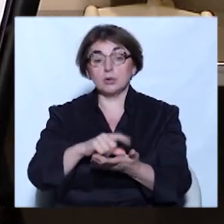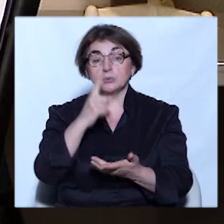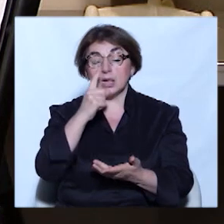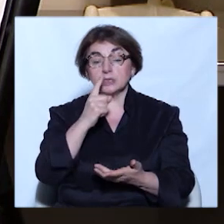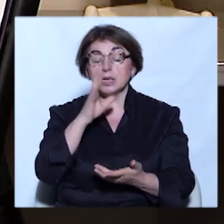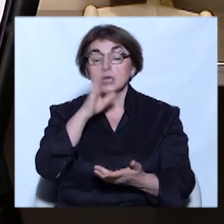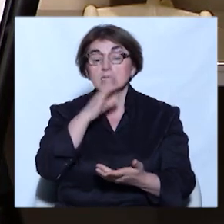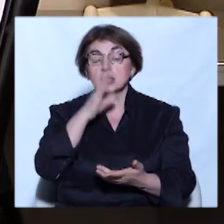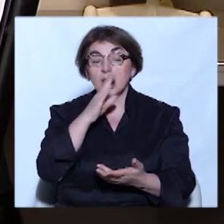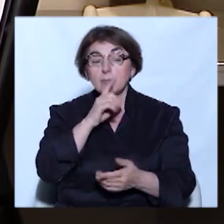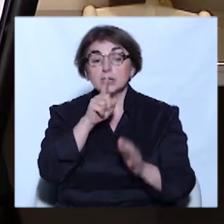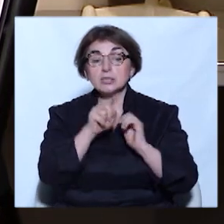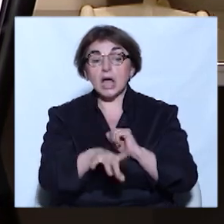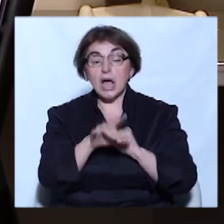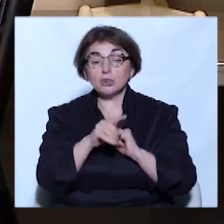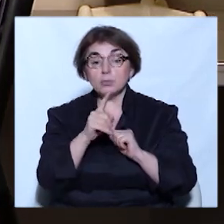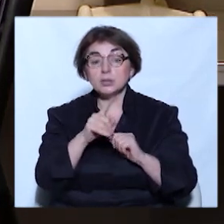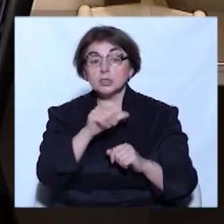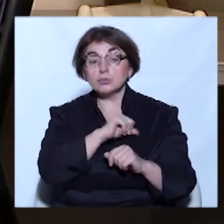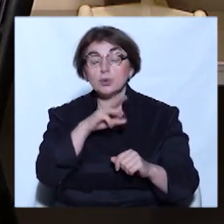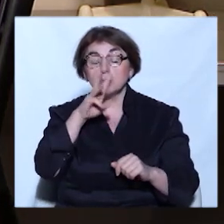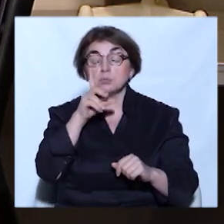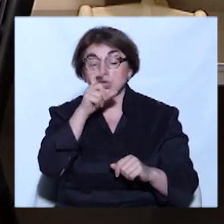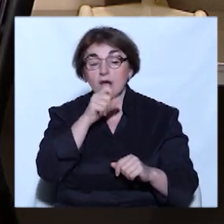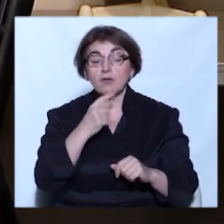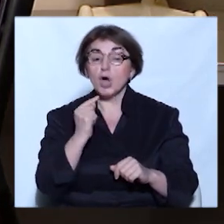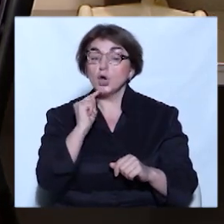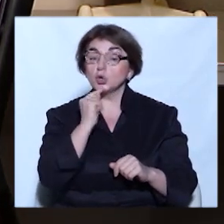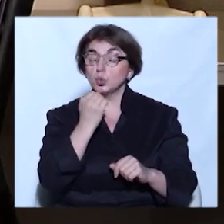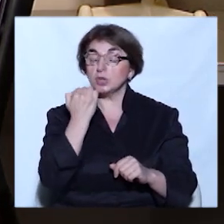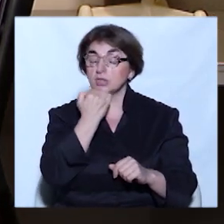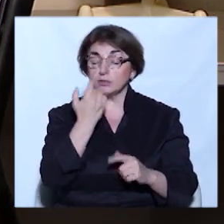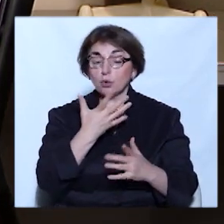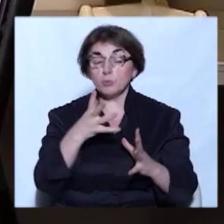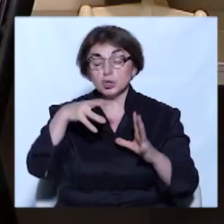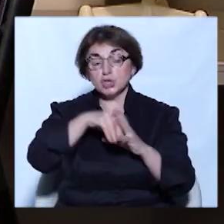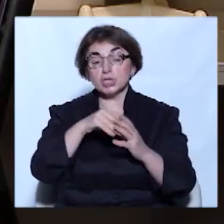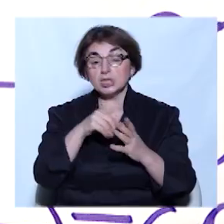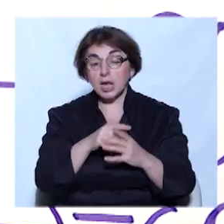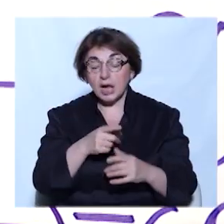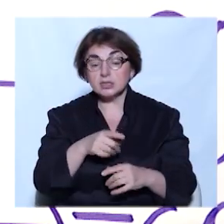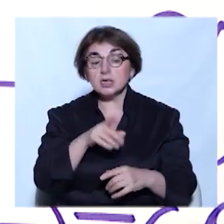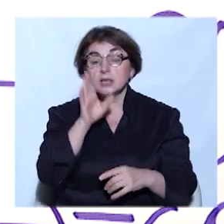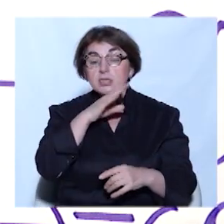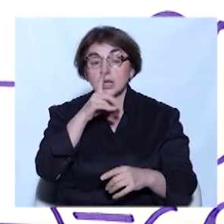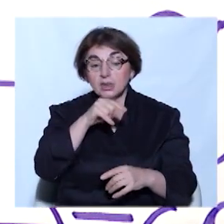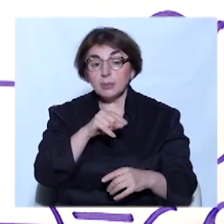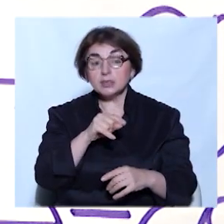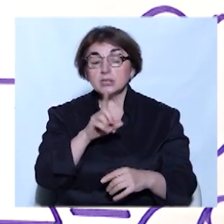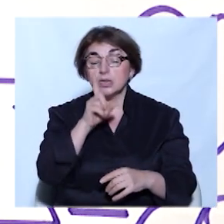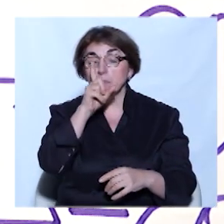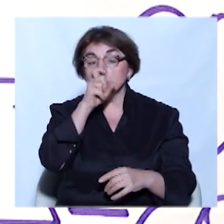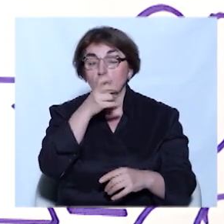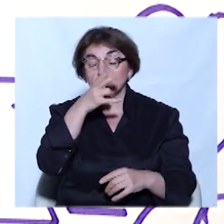რთული ნივთიერებაა, რომელიც შედგება წყალბადის ატომისა და მჟაური ნაშთისაგან. თუ ჩვენ მაგალითად